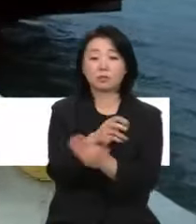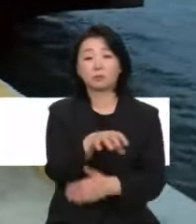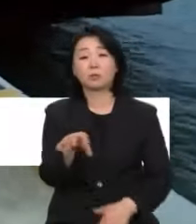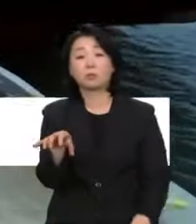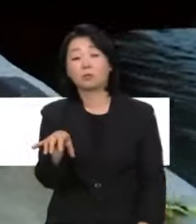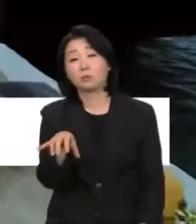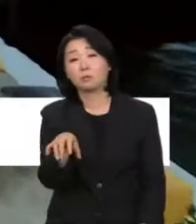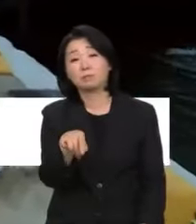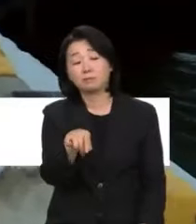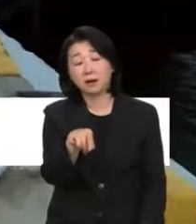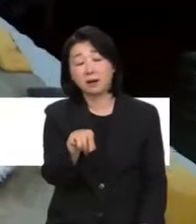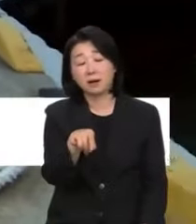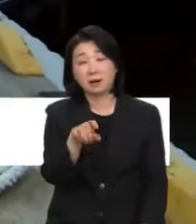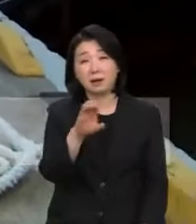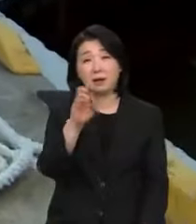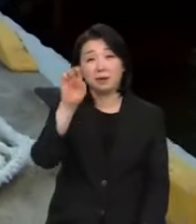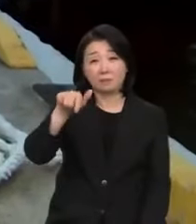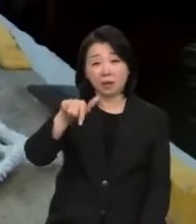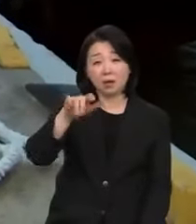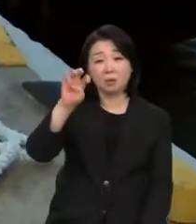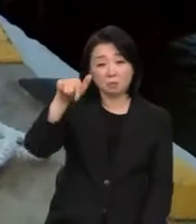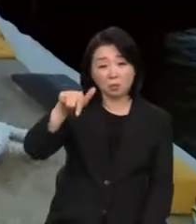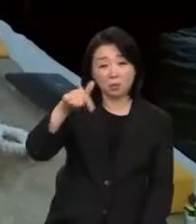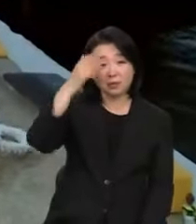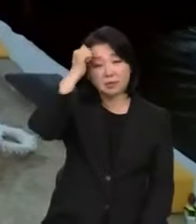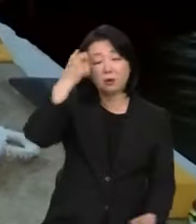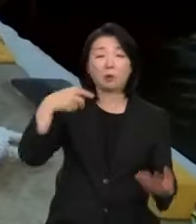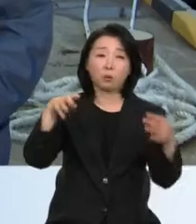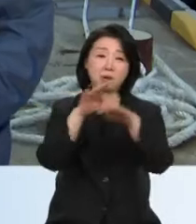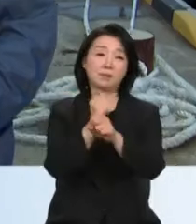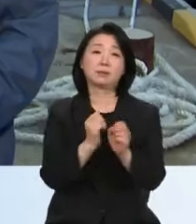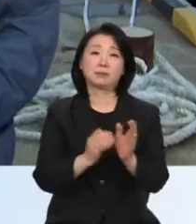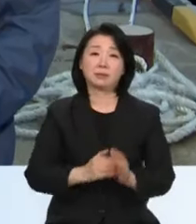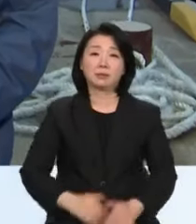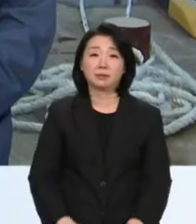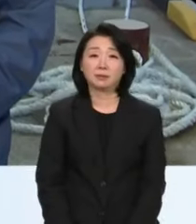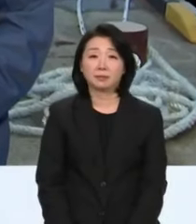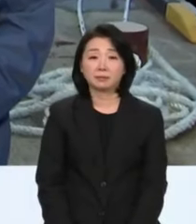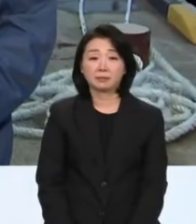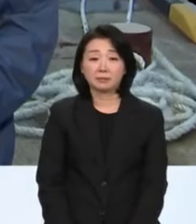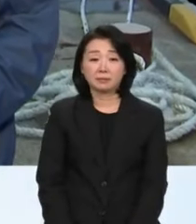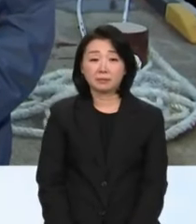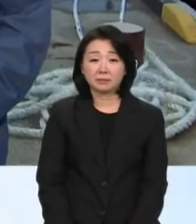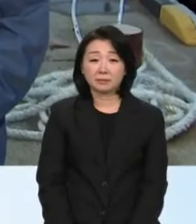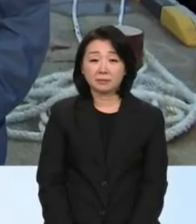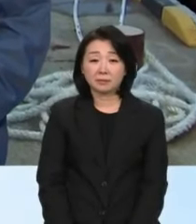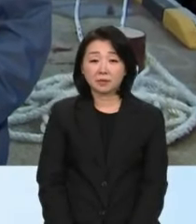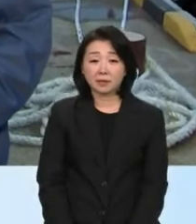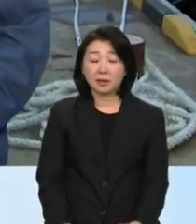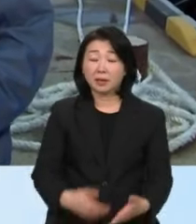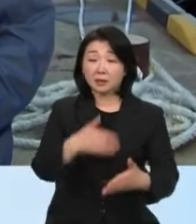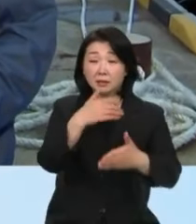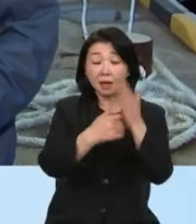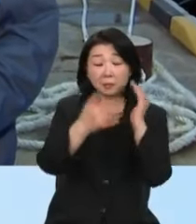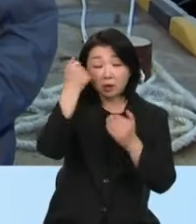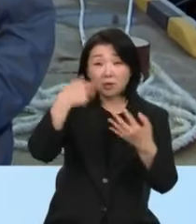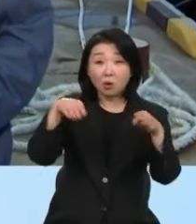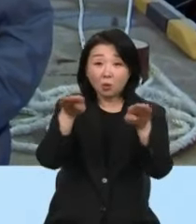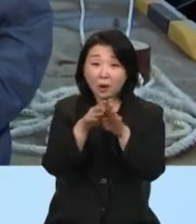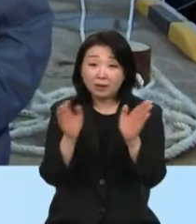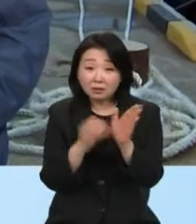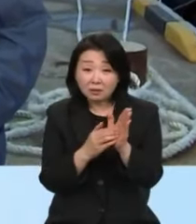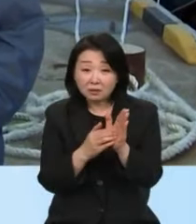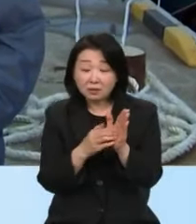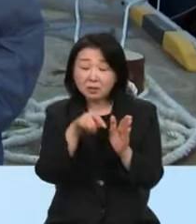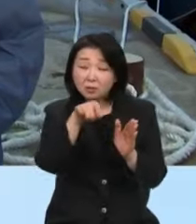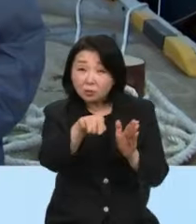바로 팽목 기억관이 만들어졌습니다. 네, 그대로 남은 건 기억관뿐인 것 같은데 그마저도 철거